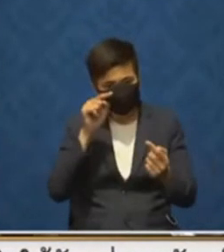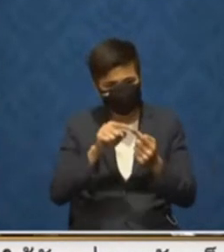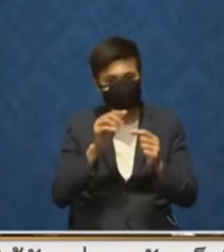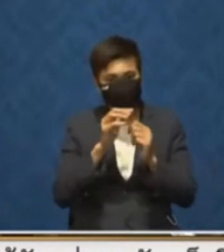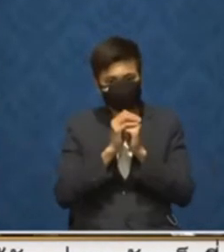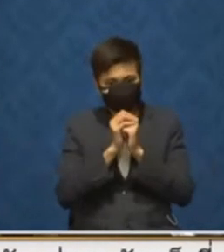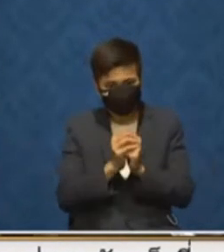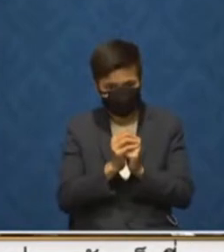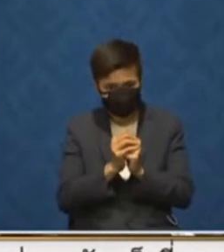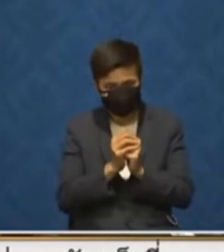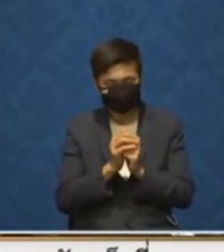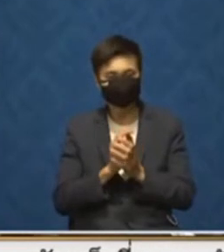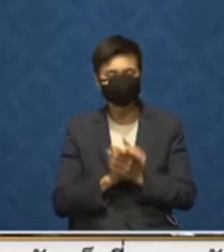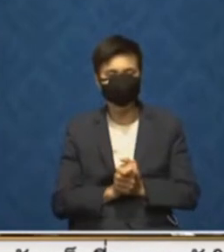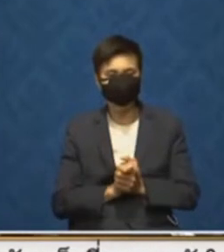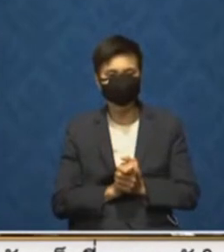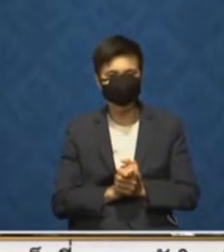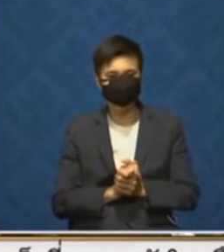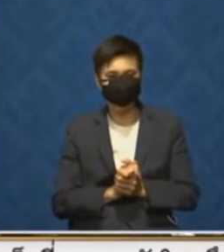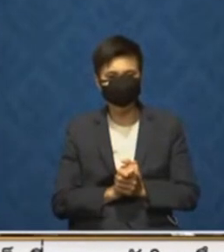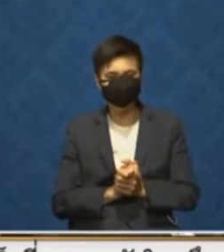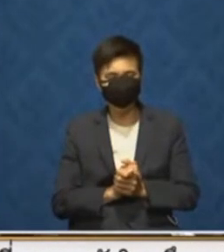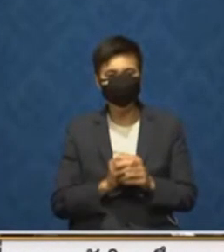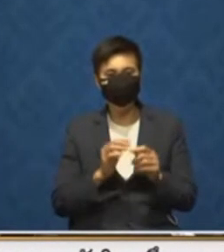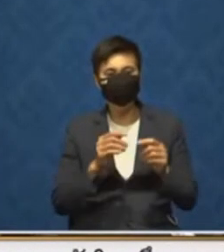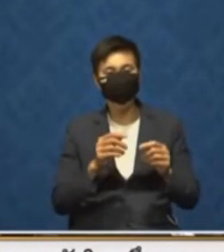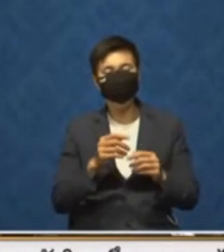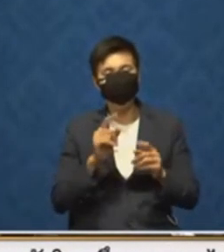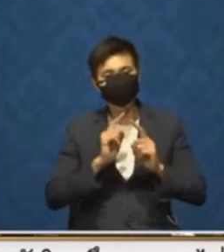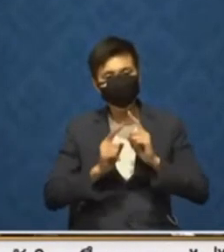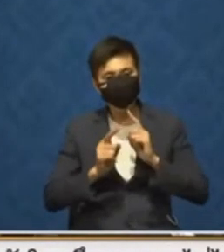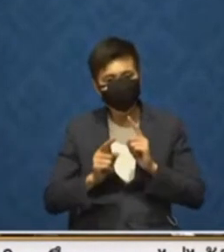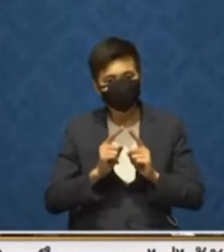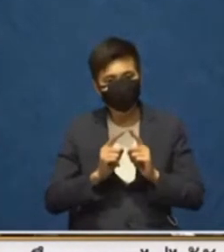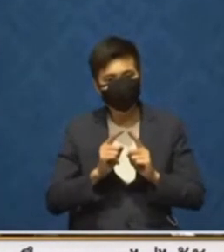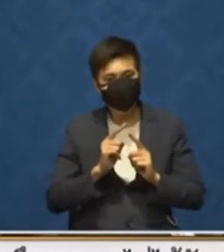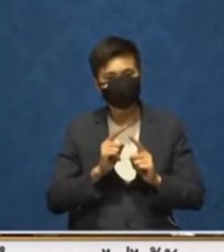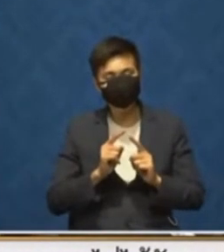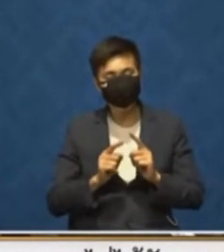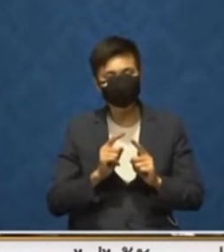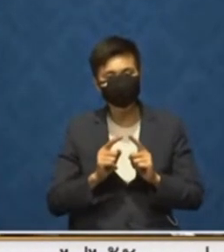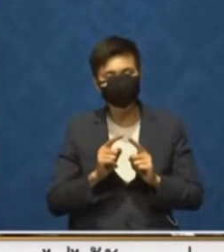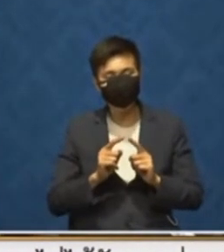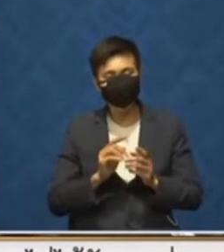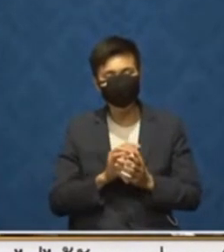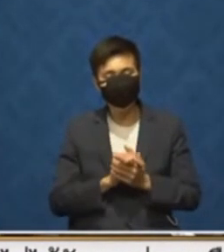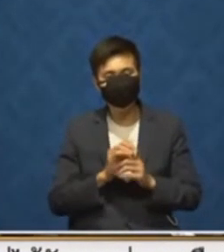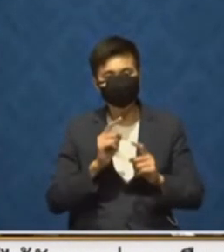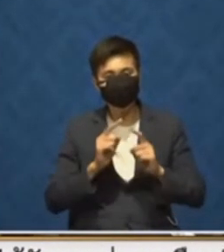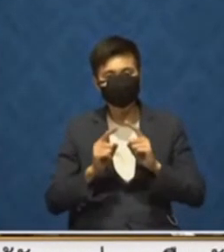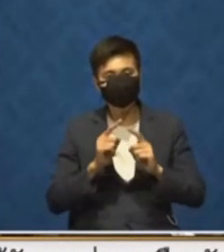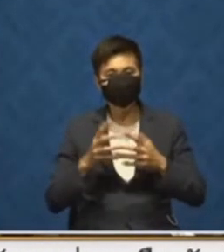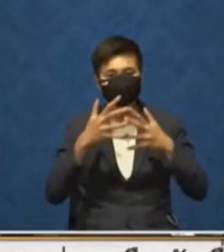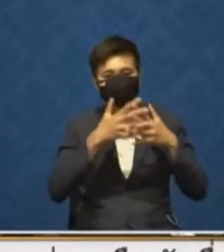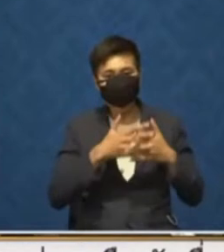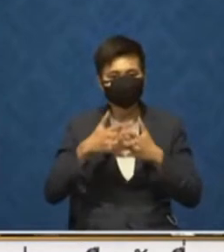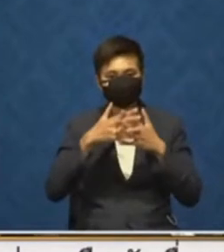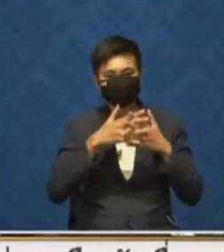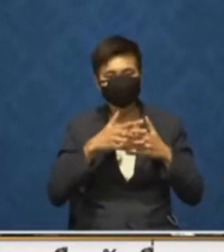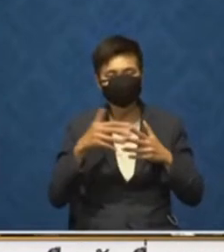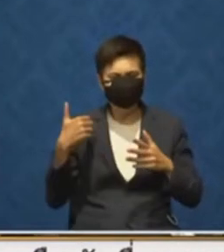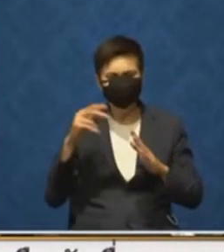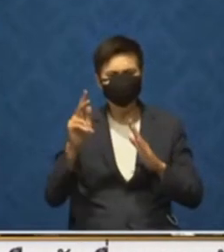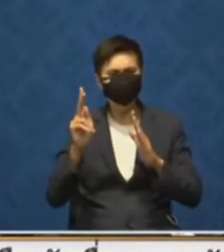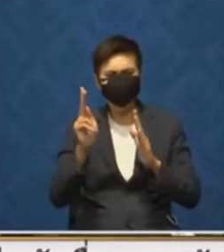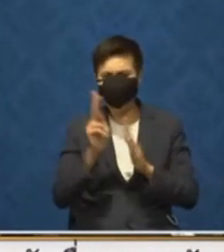ต้องมาเสียค่าเฟสแพงๆหรือเอาไปต่อรองการค้ากับกับคู่ค้าอเมริกาที่เขาตั้งเลื่อนไก๋มาก